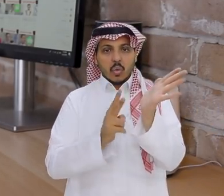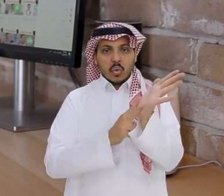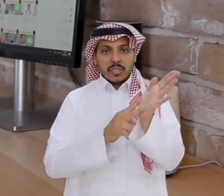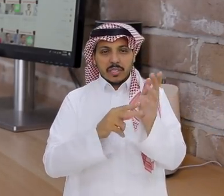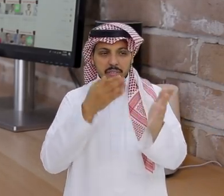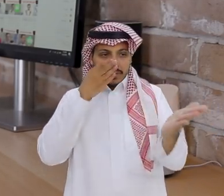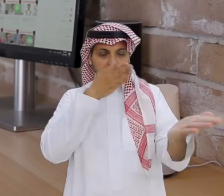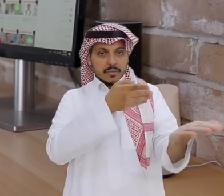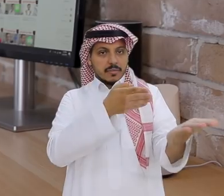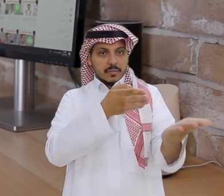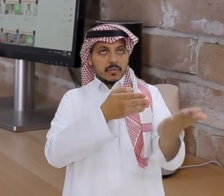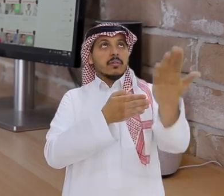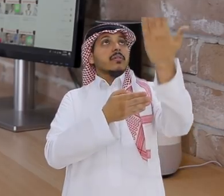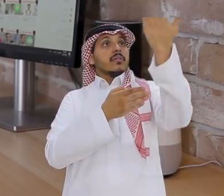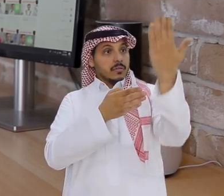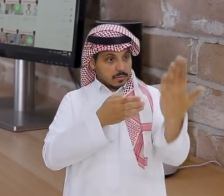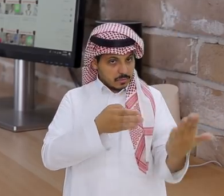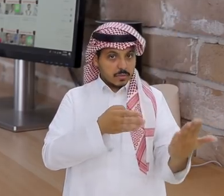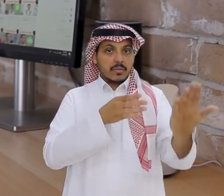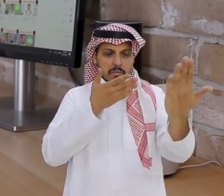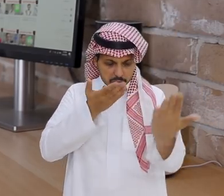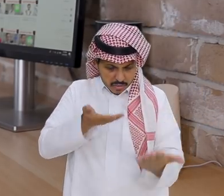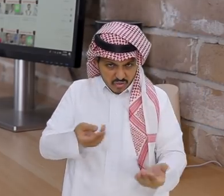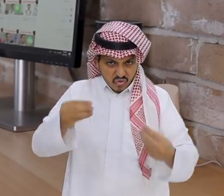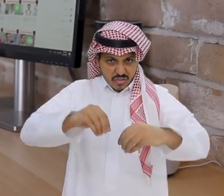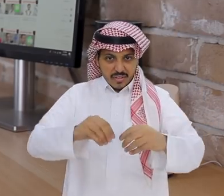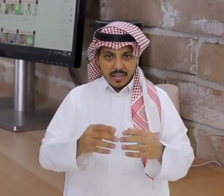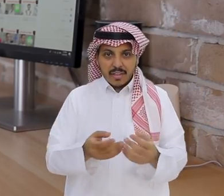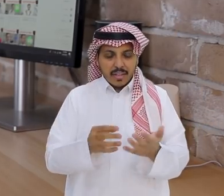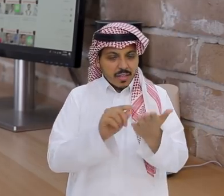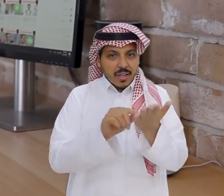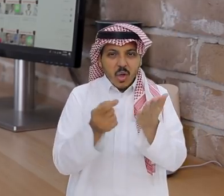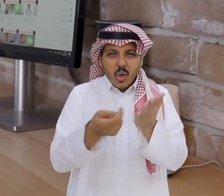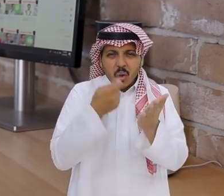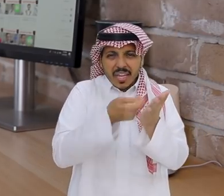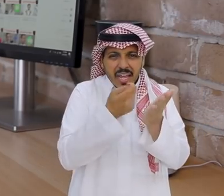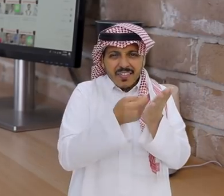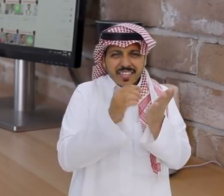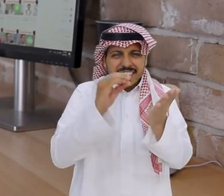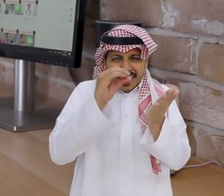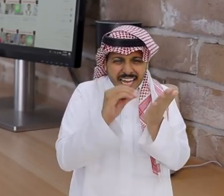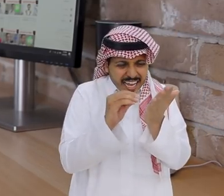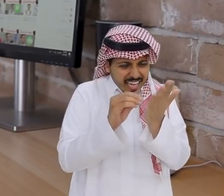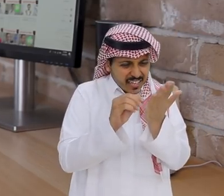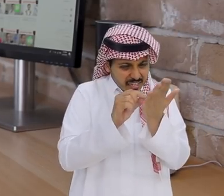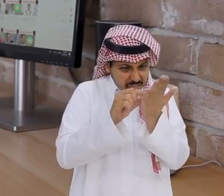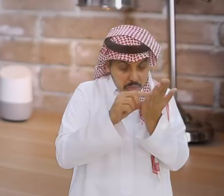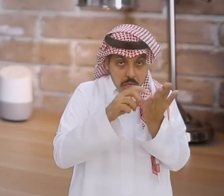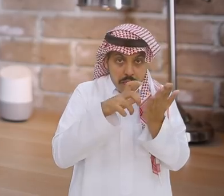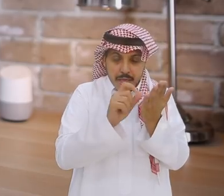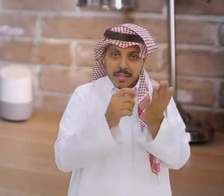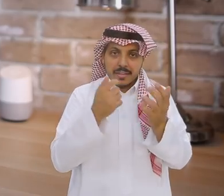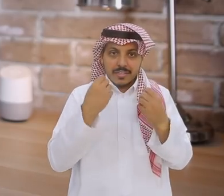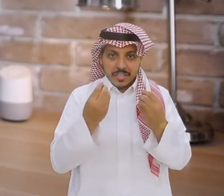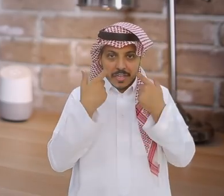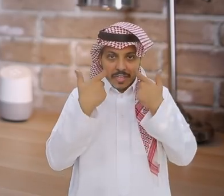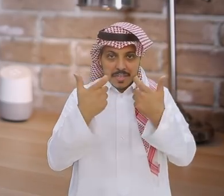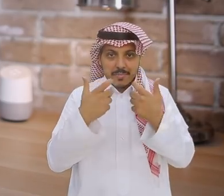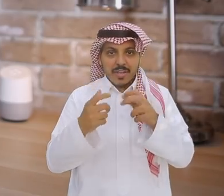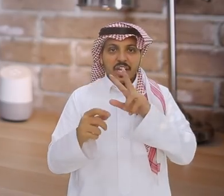25 درجة من نفس وجهك. تجنب الخطوط الصغيرة الفونتات الصغيرة على جوالك رغم مظهرها الجميل احيانا، واتبع